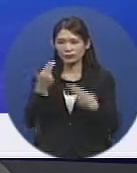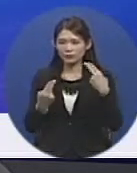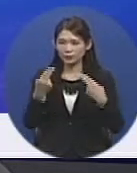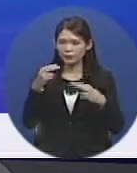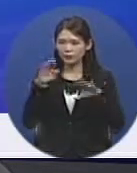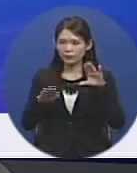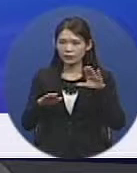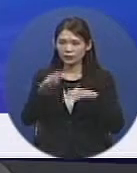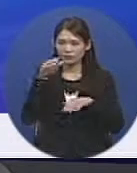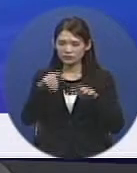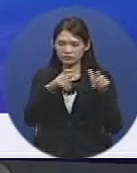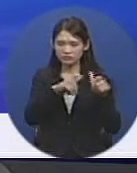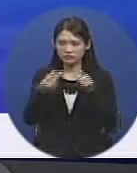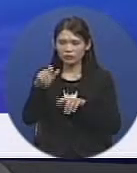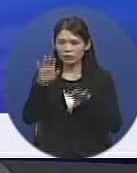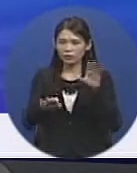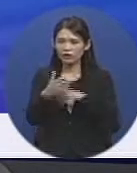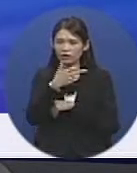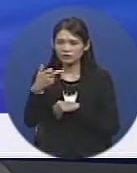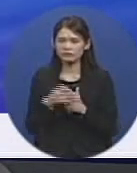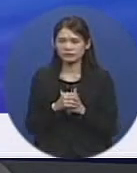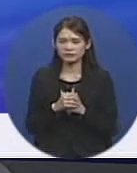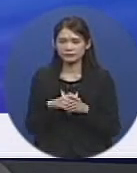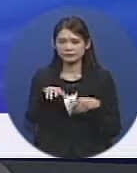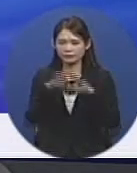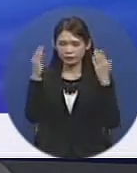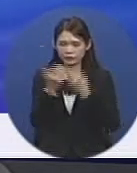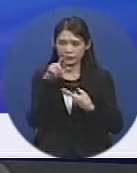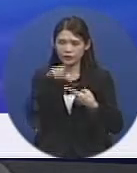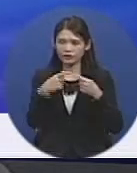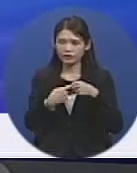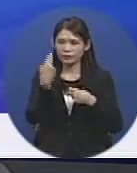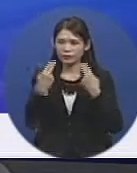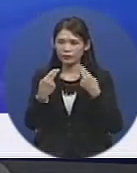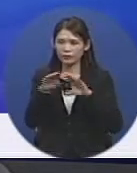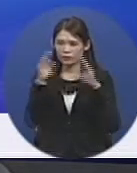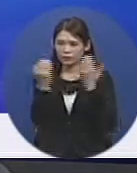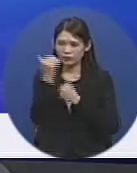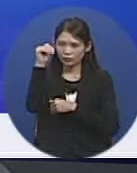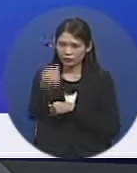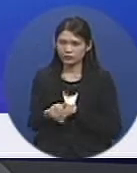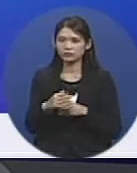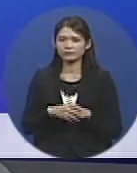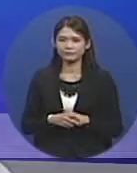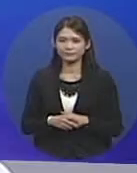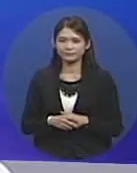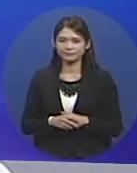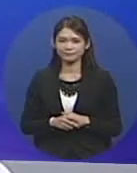간 격차가 큰 것으로 나타났습니다. 전체 평균이 지난해에 비해 다소 떨어졌다고 합니다. 박정인